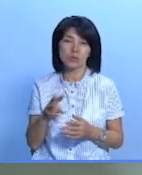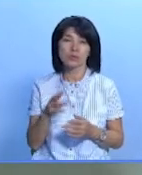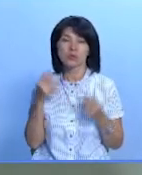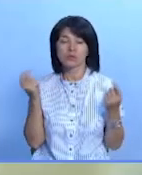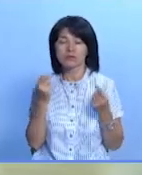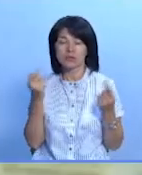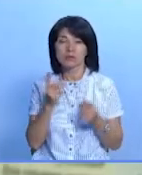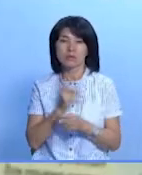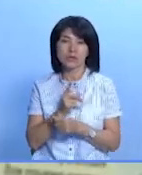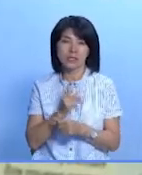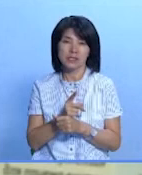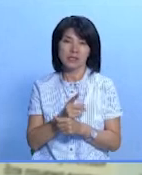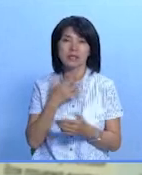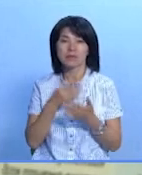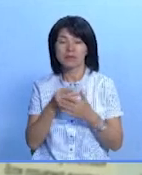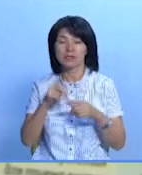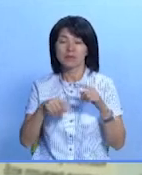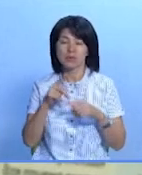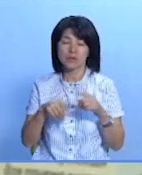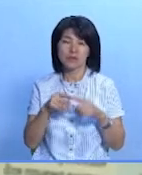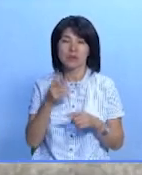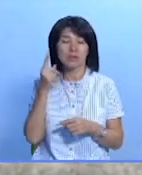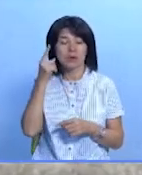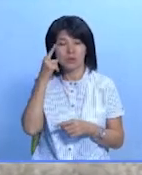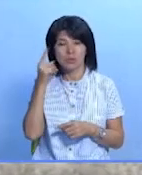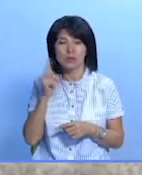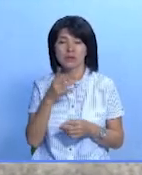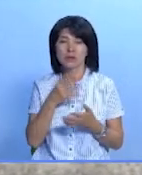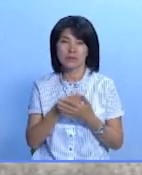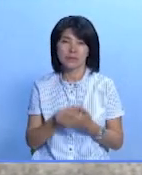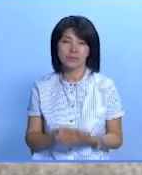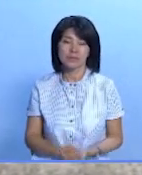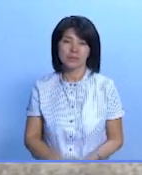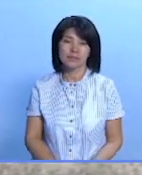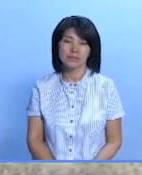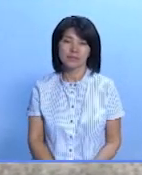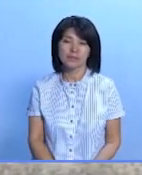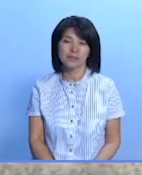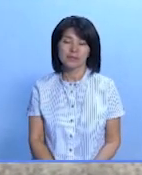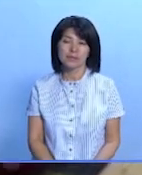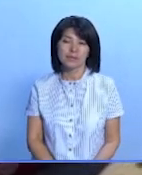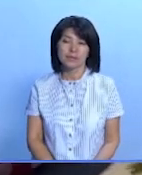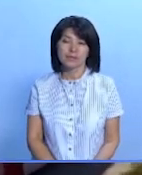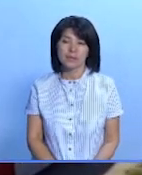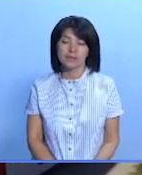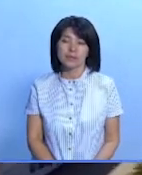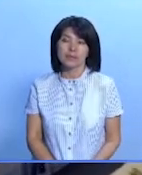жасаудың орнына өзіңіз бен жақын адамдардың денсаулығы мен қауіпсіздігіне қамқорлық жасаған абзалырақ. Самал Қалиқызы, Дәулет Қошқарбаев, Ертіс ақпарат.